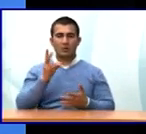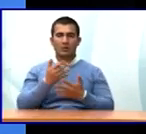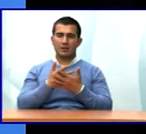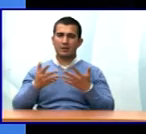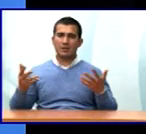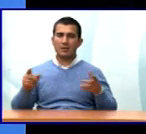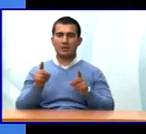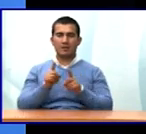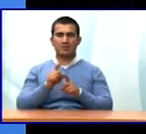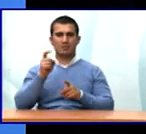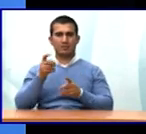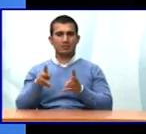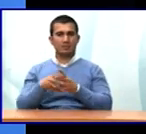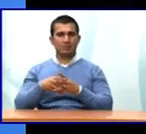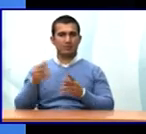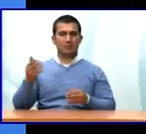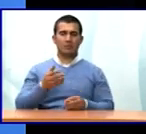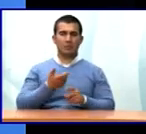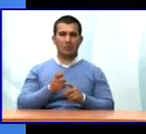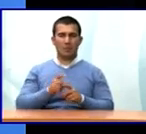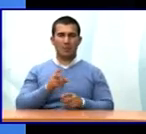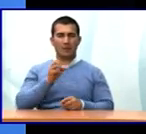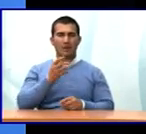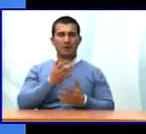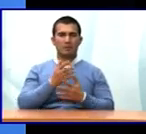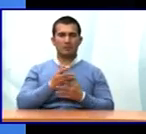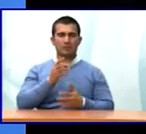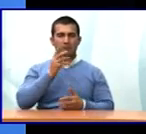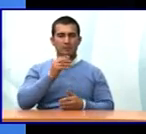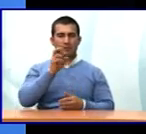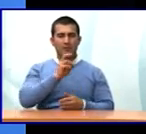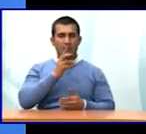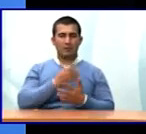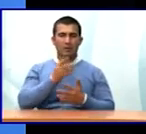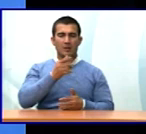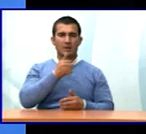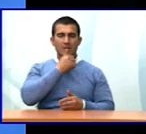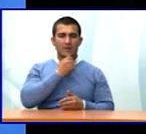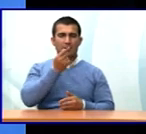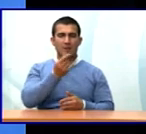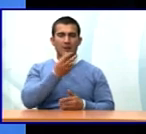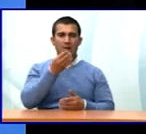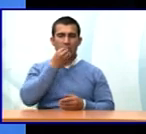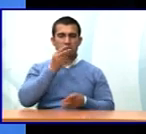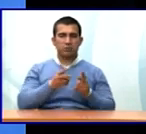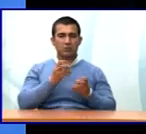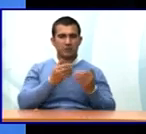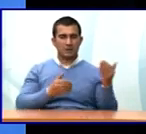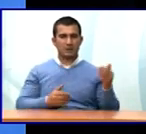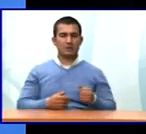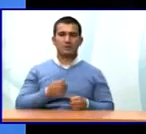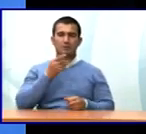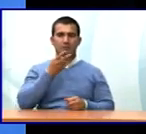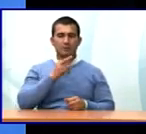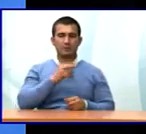tashkil etar ekan. Bilamiz, oqsil mosh nohat loviyada ko'p. Yog' bu chigit,